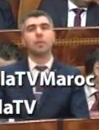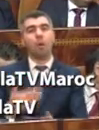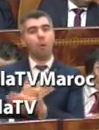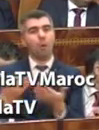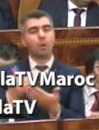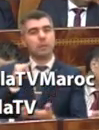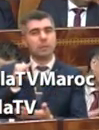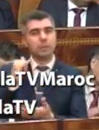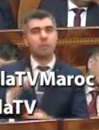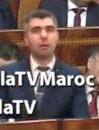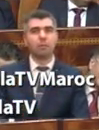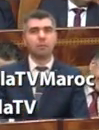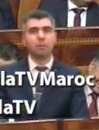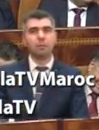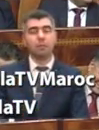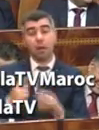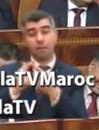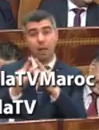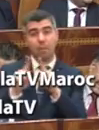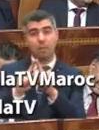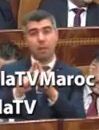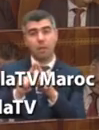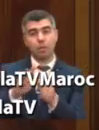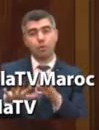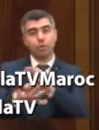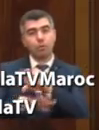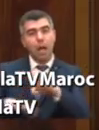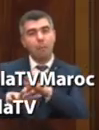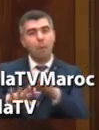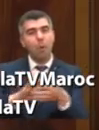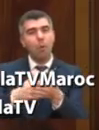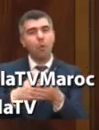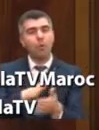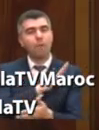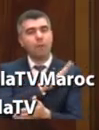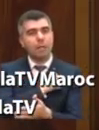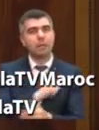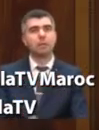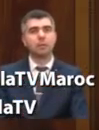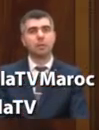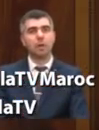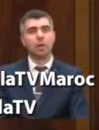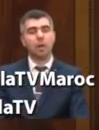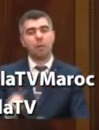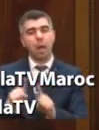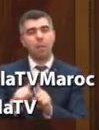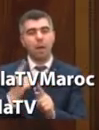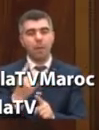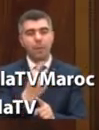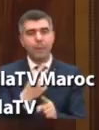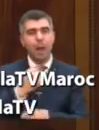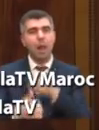مطلق وغير مشروط مع الشعب الفلسطيني بمناسبة تخليد يوم الأسير